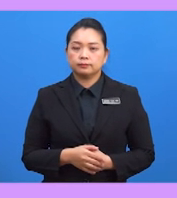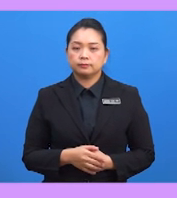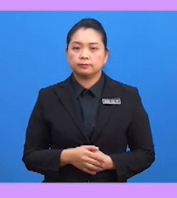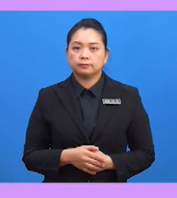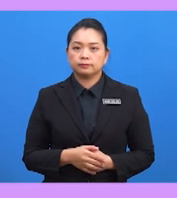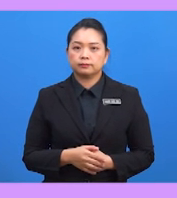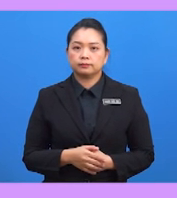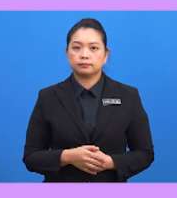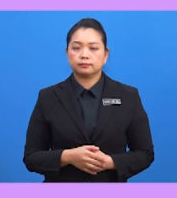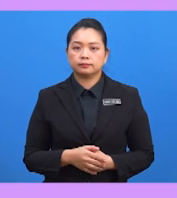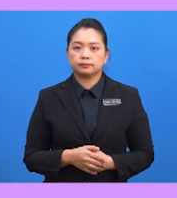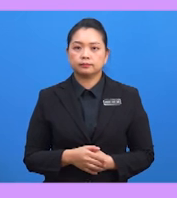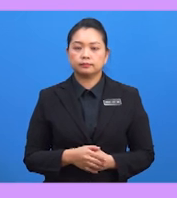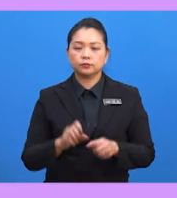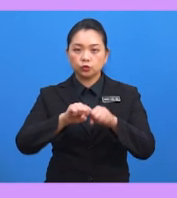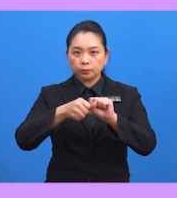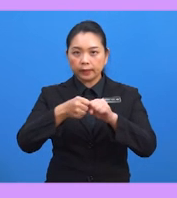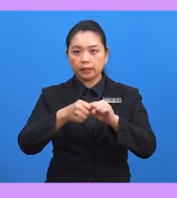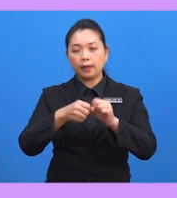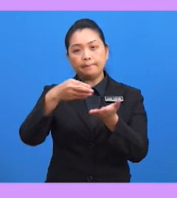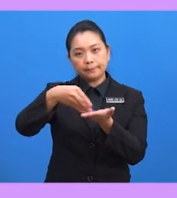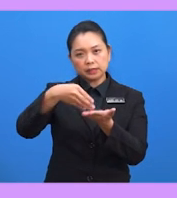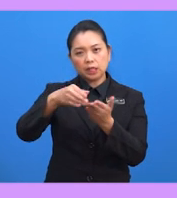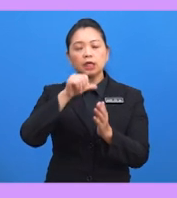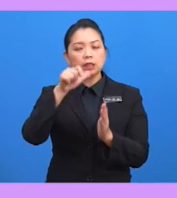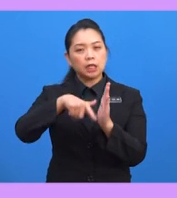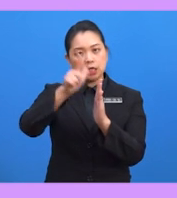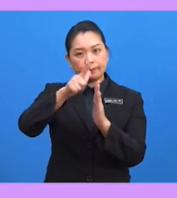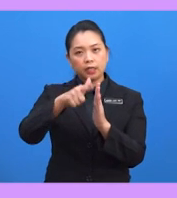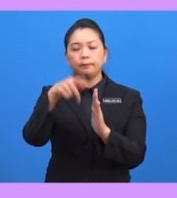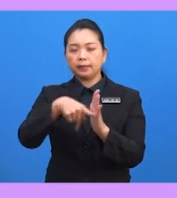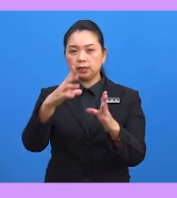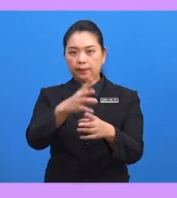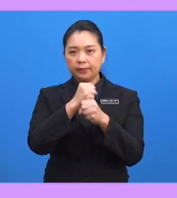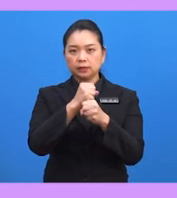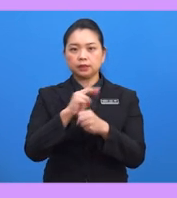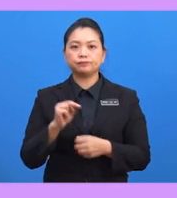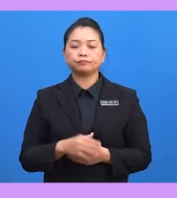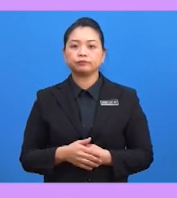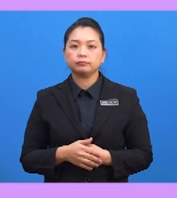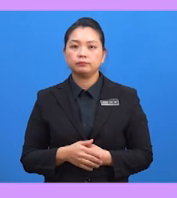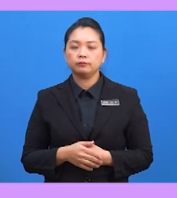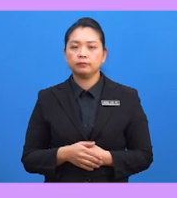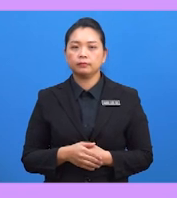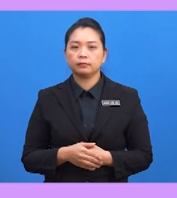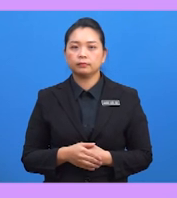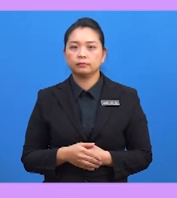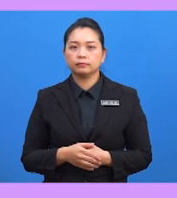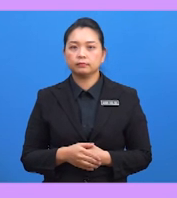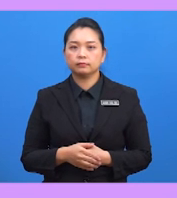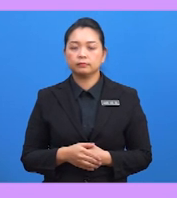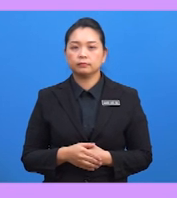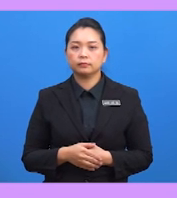jumlahnya agar perbelanjaan tidak melebihi pendapatan. Makanan Encik Saiful pada